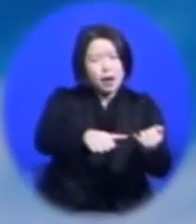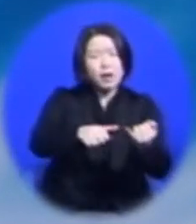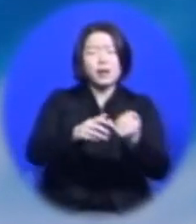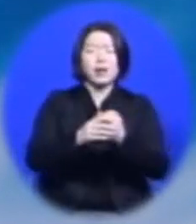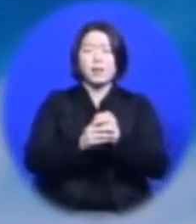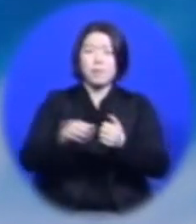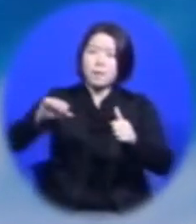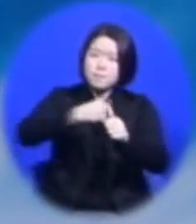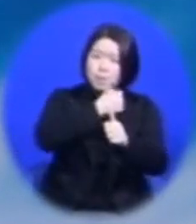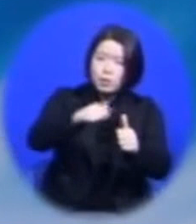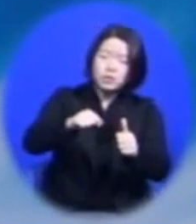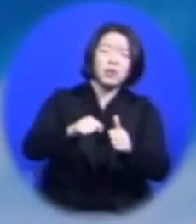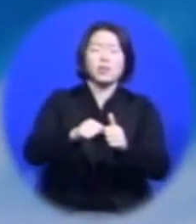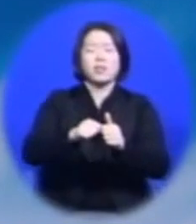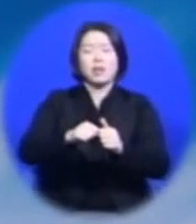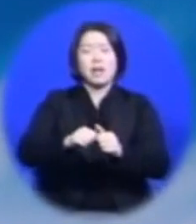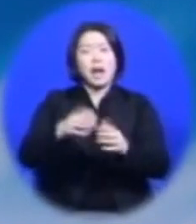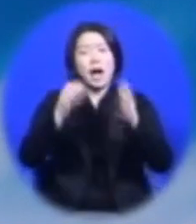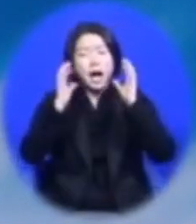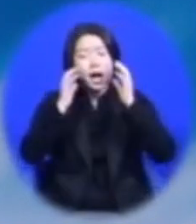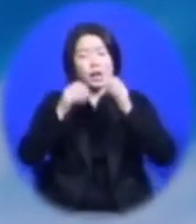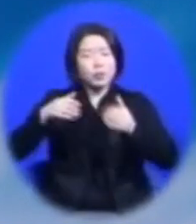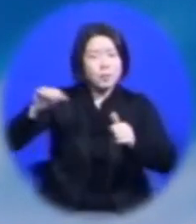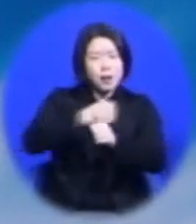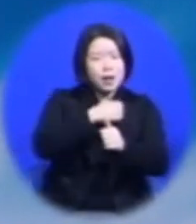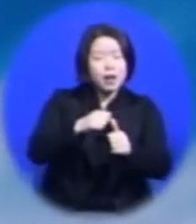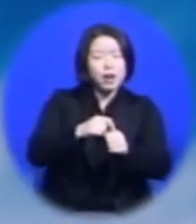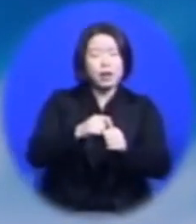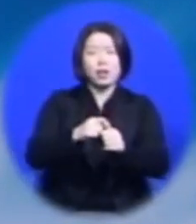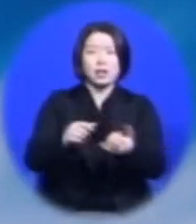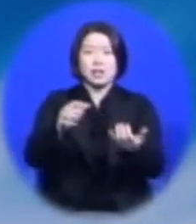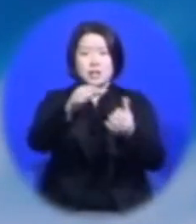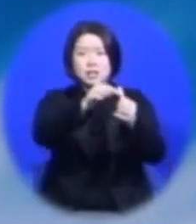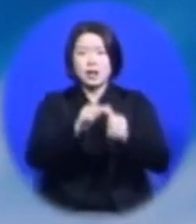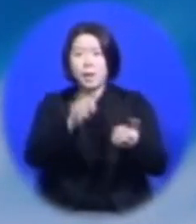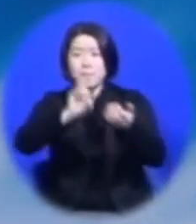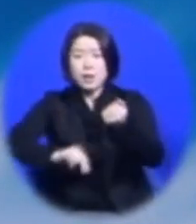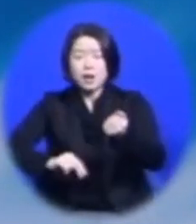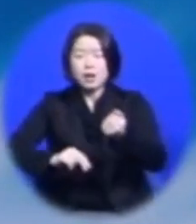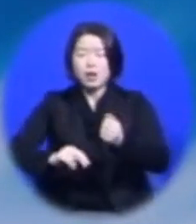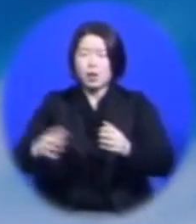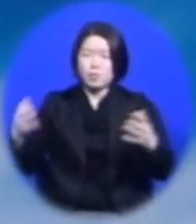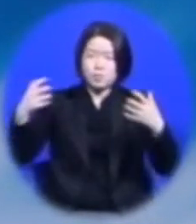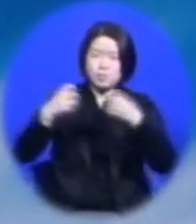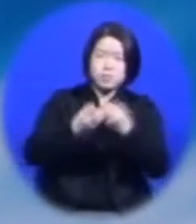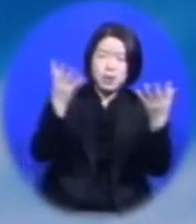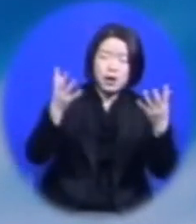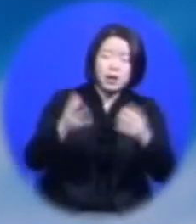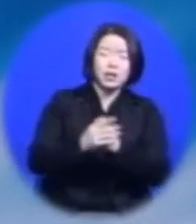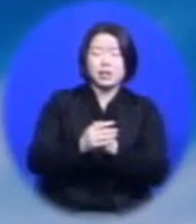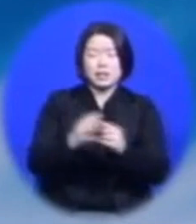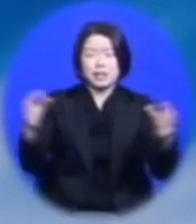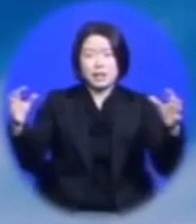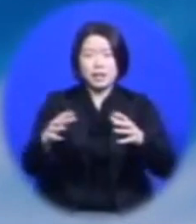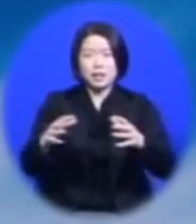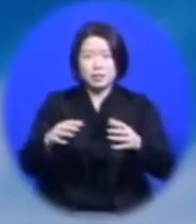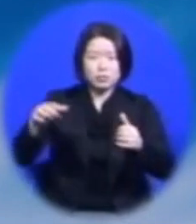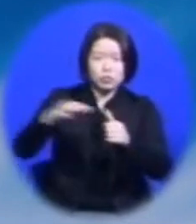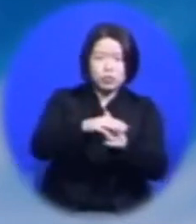폭력, 뭐 아동학대, 인신매매, 테러, 집단학살,